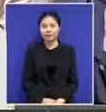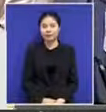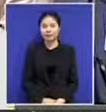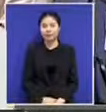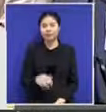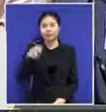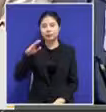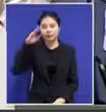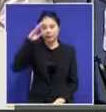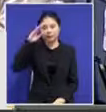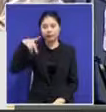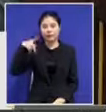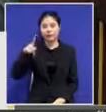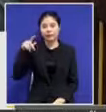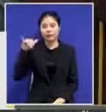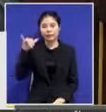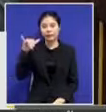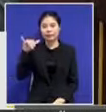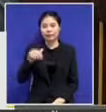์พลเอกประยุทธ์ครับ